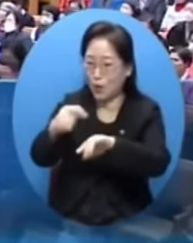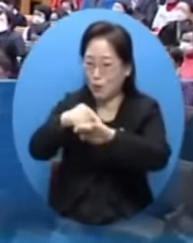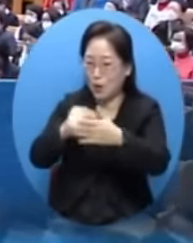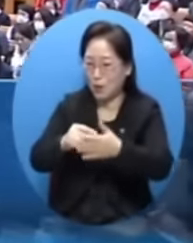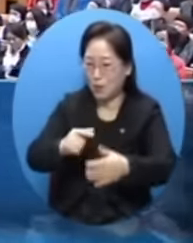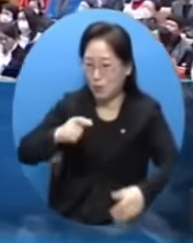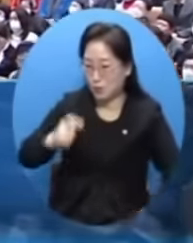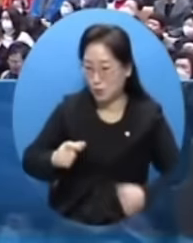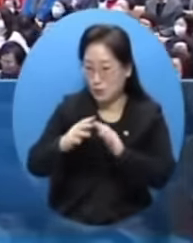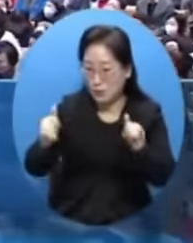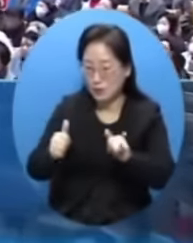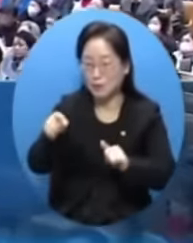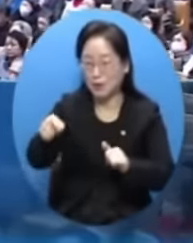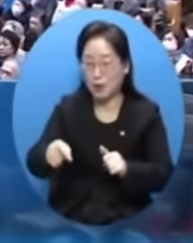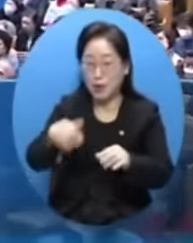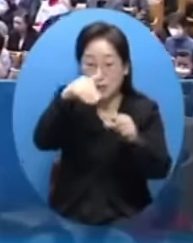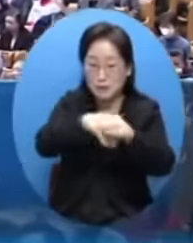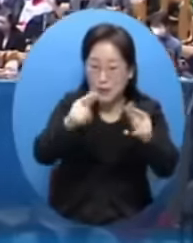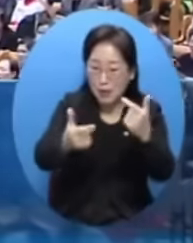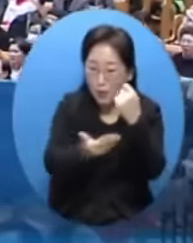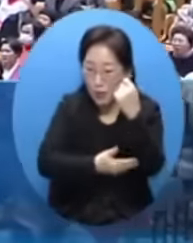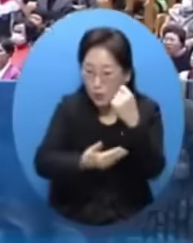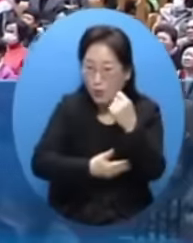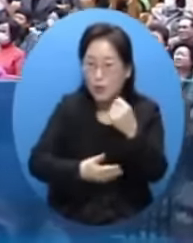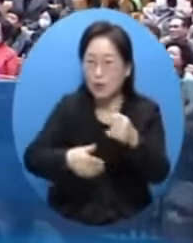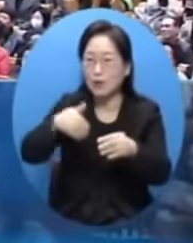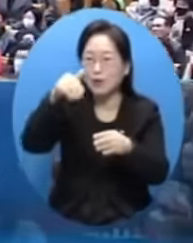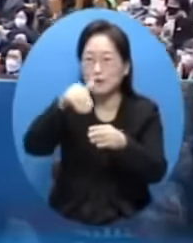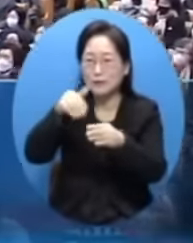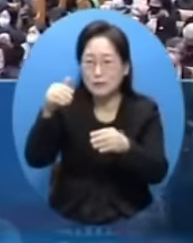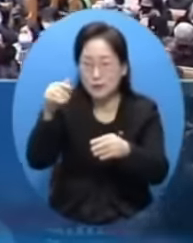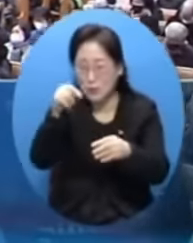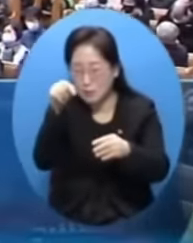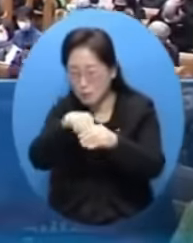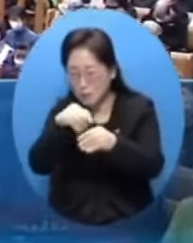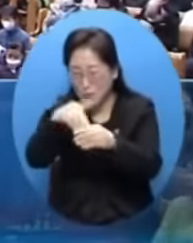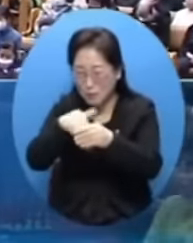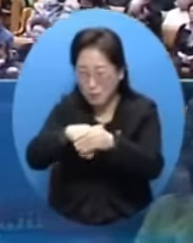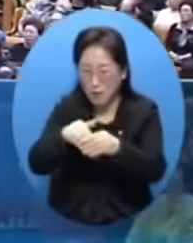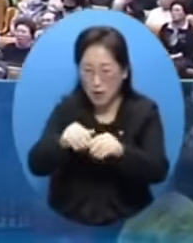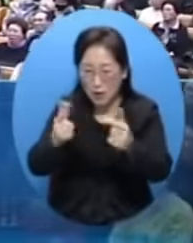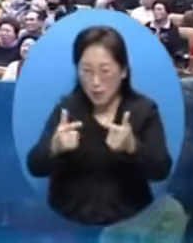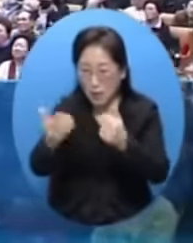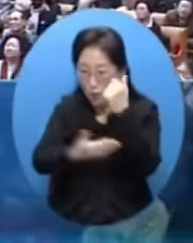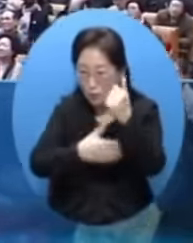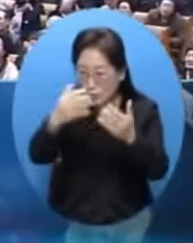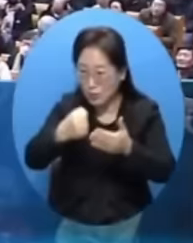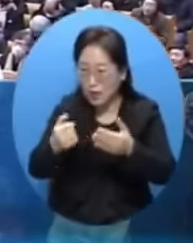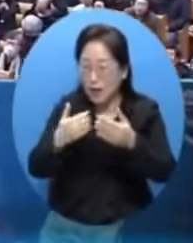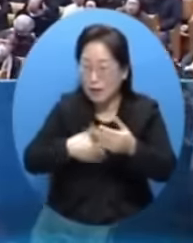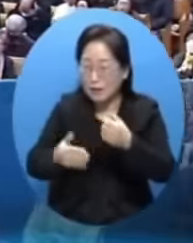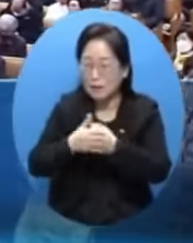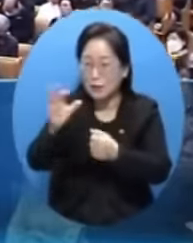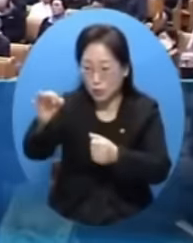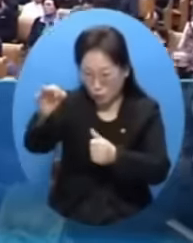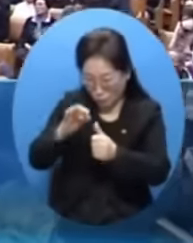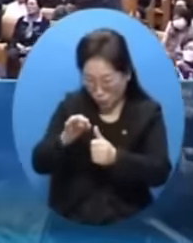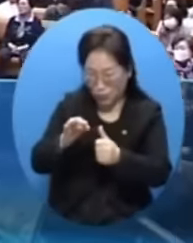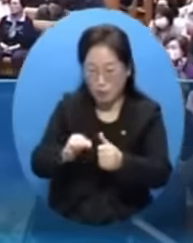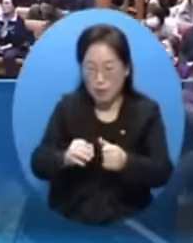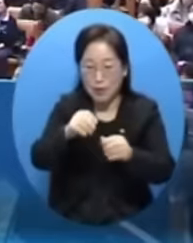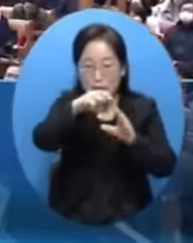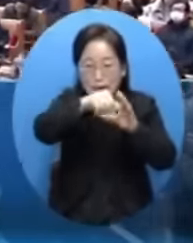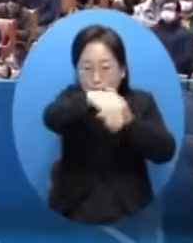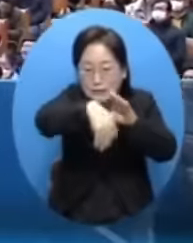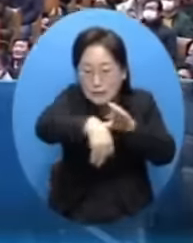심지 않은 데서 거두고 해치지 않은 데서 모는 줄을 내가 알았으므로 두려워하여 나가서 당신의 달란트를 땅에 감추어 두었나이다